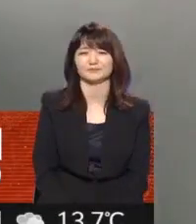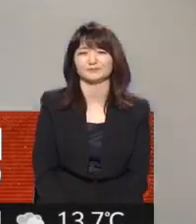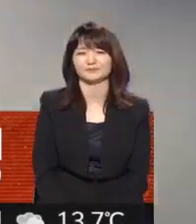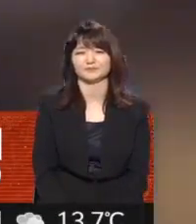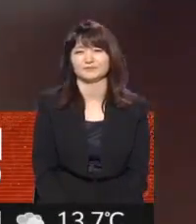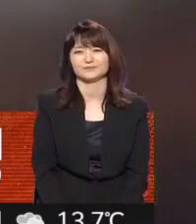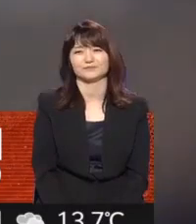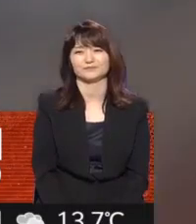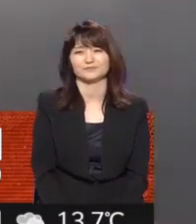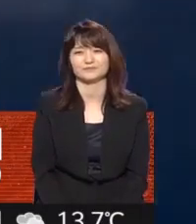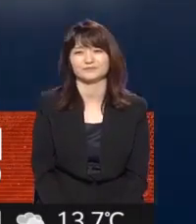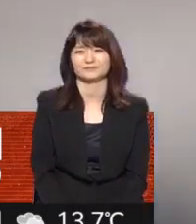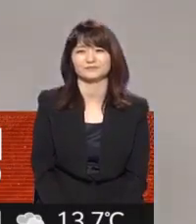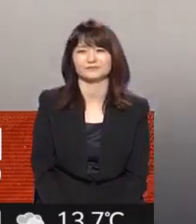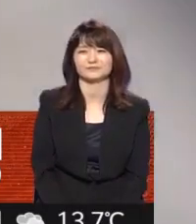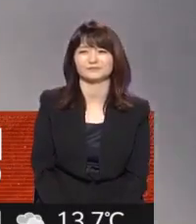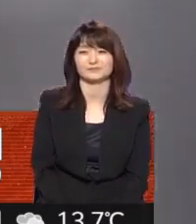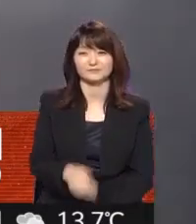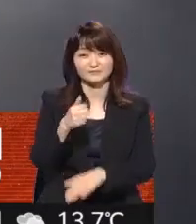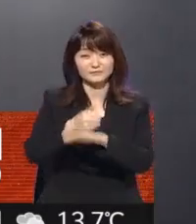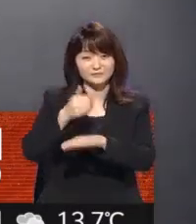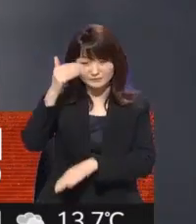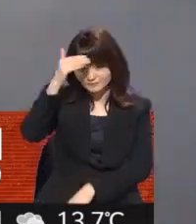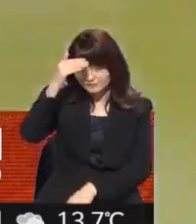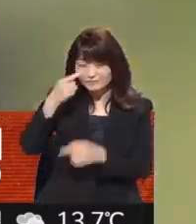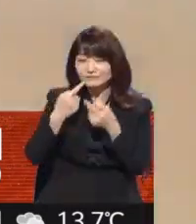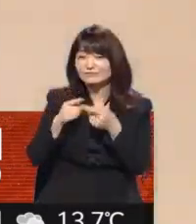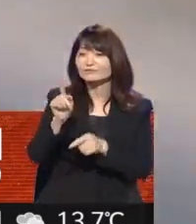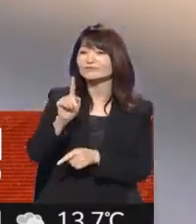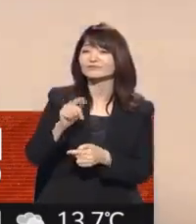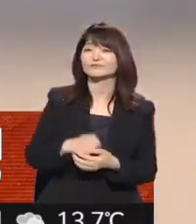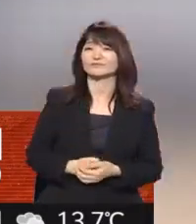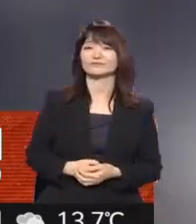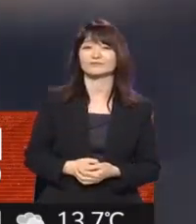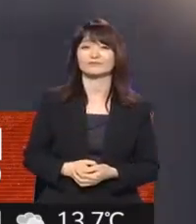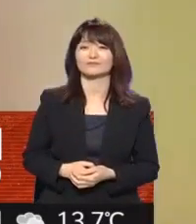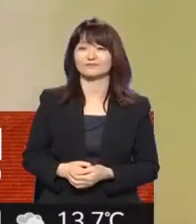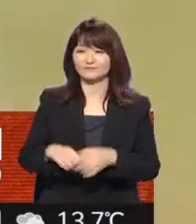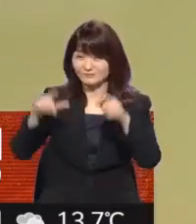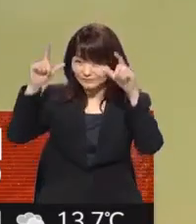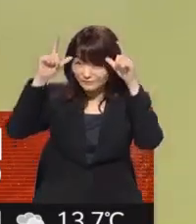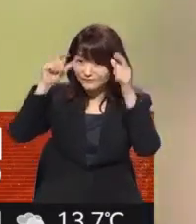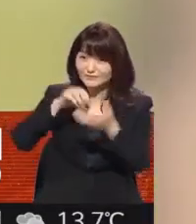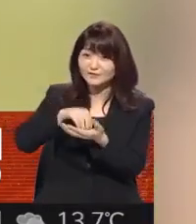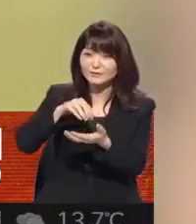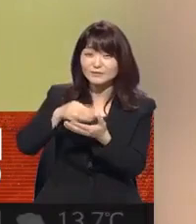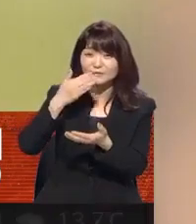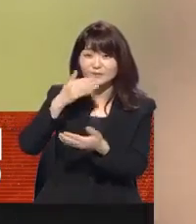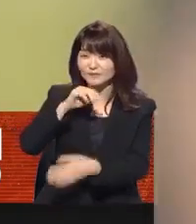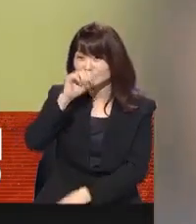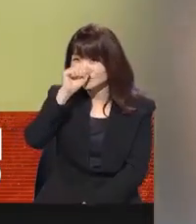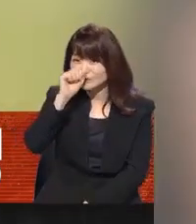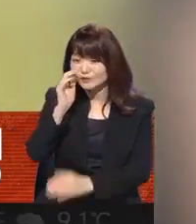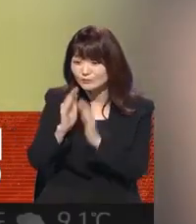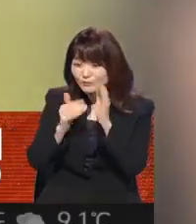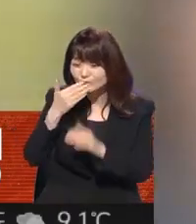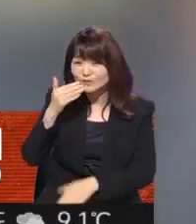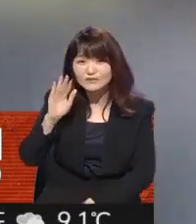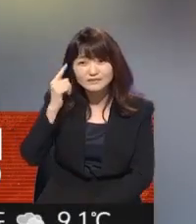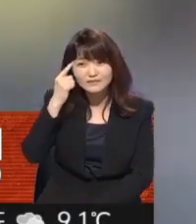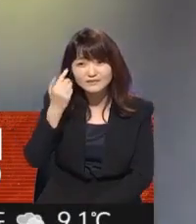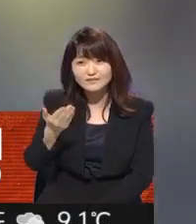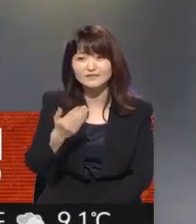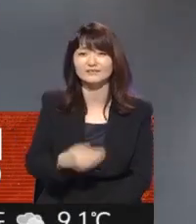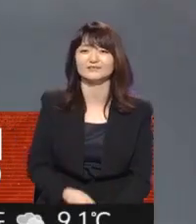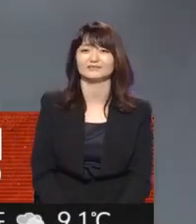변호사님, 마지막으로 좀 감상평. 이야, 저기 자들도 빵을 좋아하네요, 소도. 풀모야 되는 거 아닙니까?